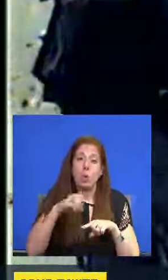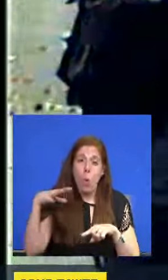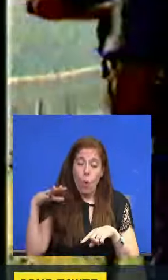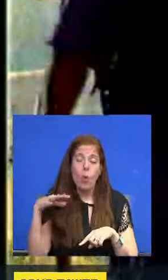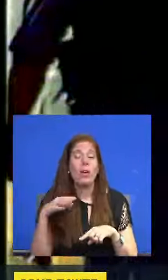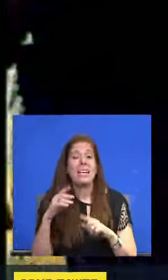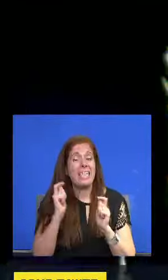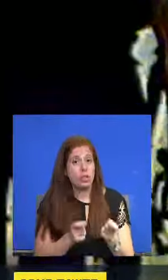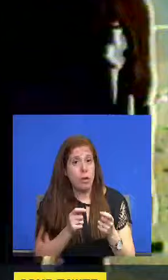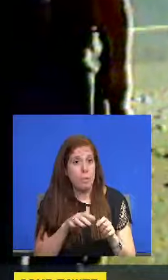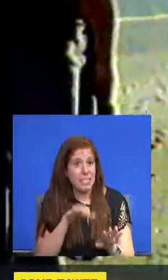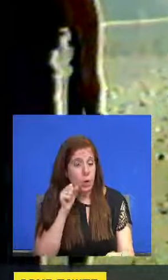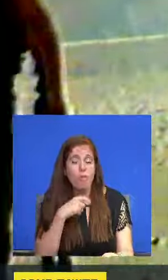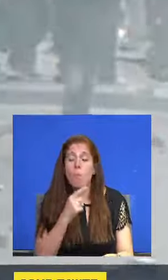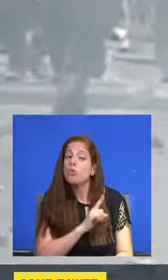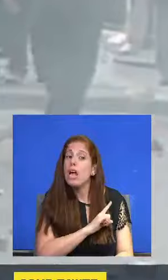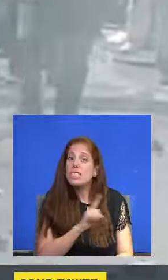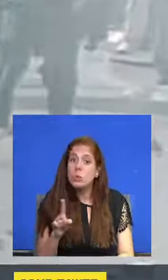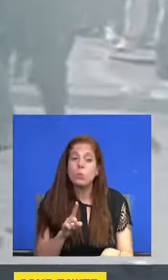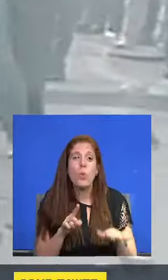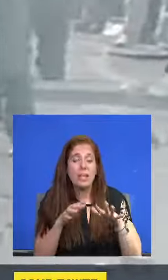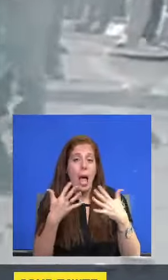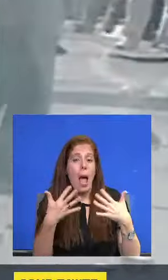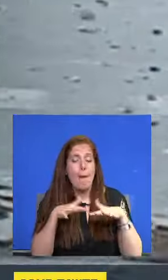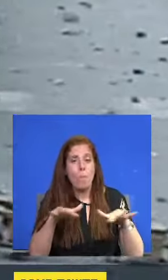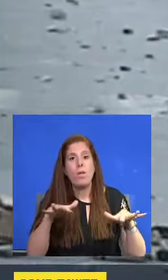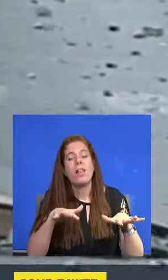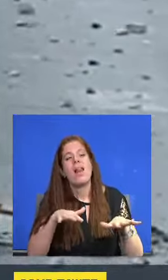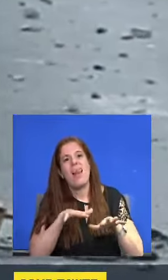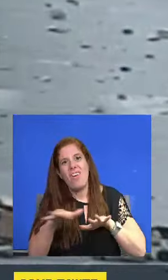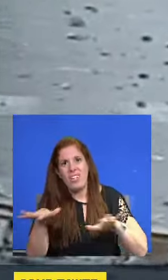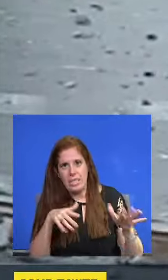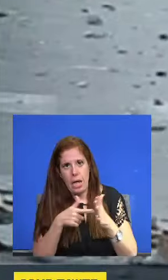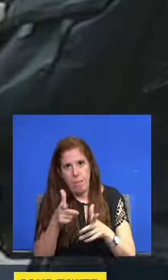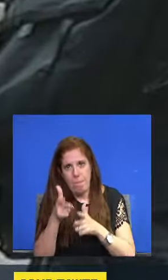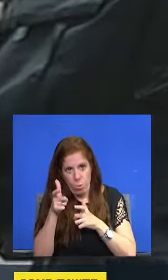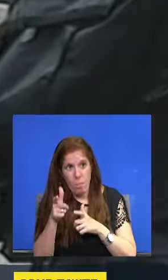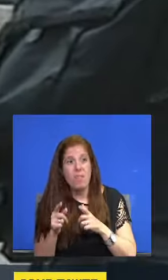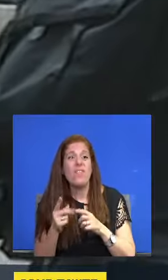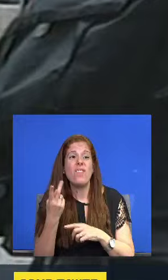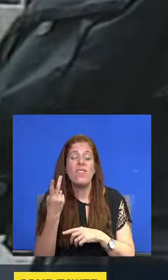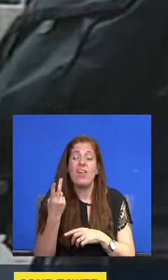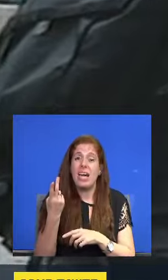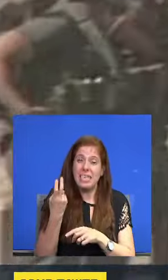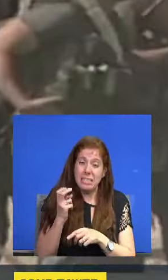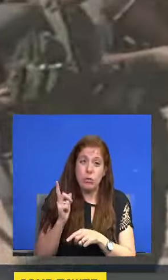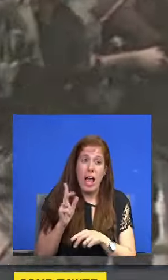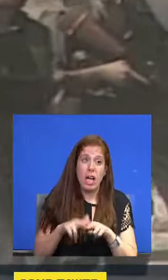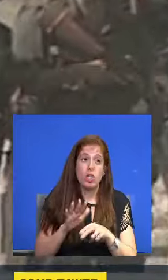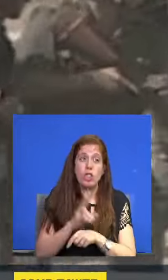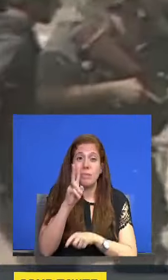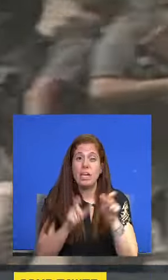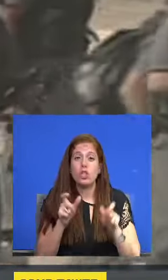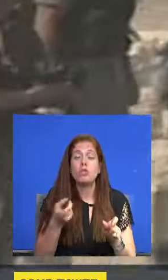חי אינו אמצעי לפיזור המון, ו-23 שנים בדיוק אחרי מאומות אוקטובר, בהן נהרגו 12 אזרחים ערבים מירי של